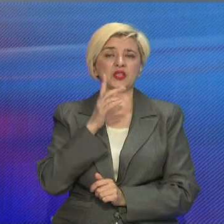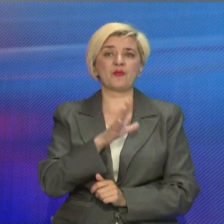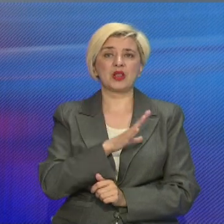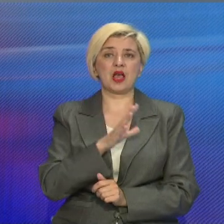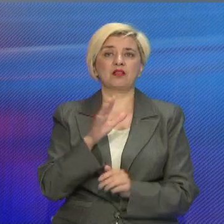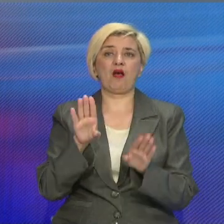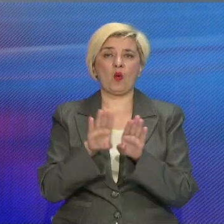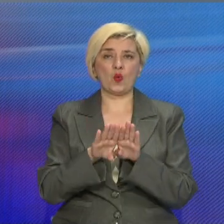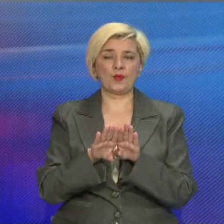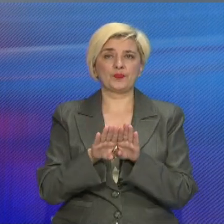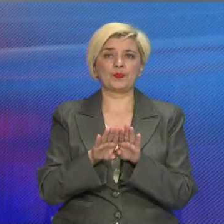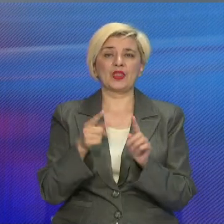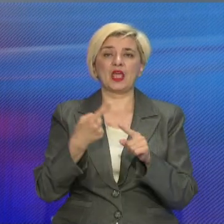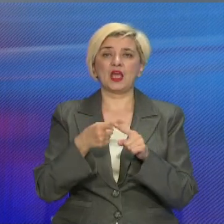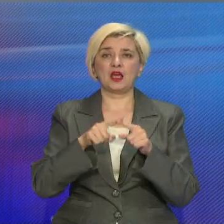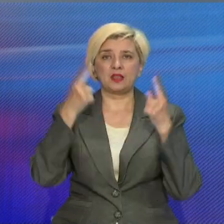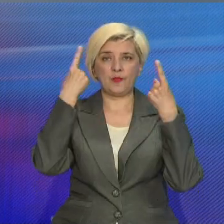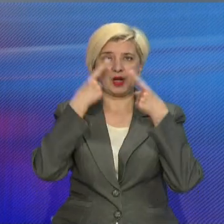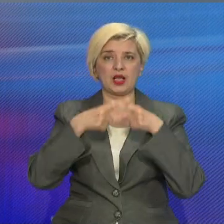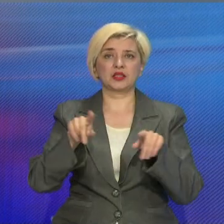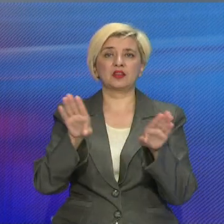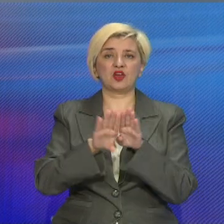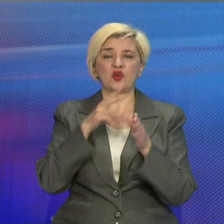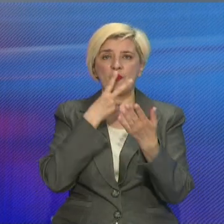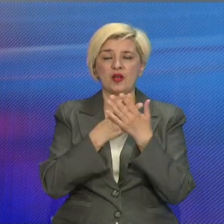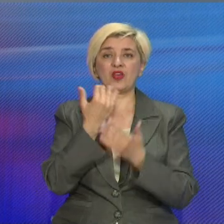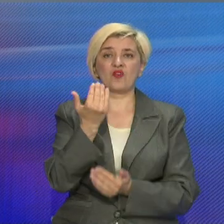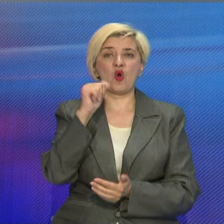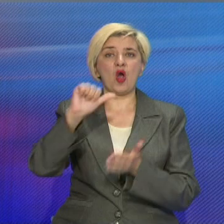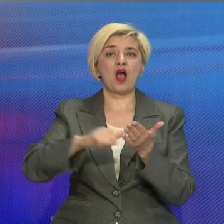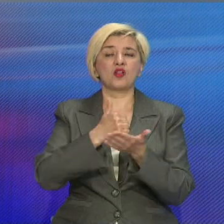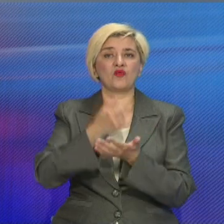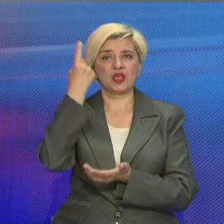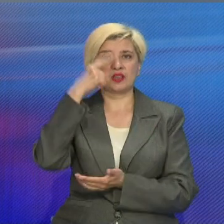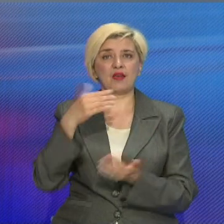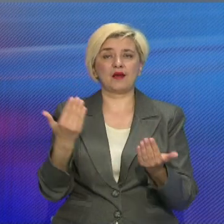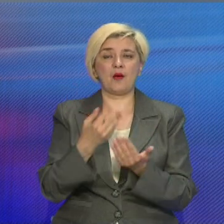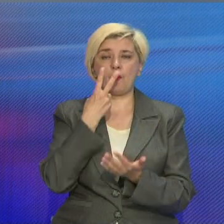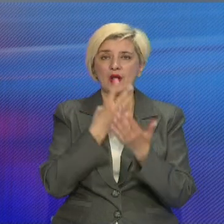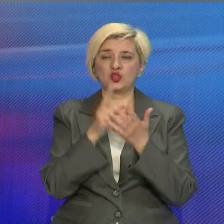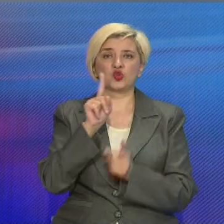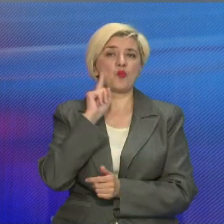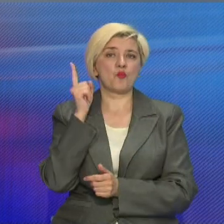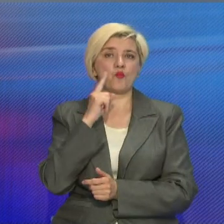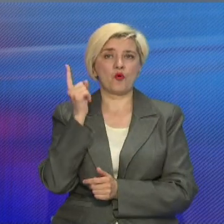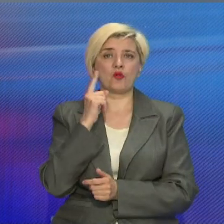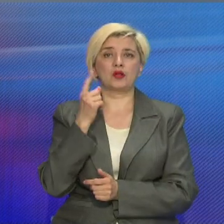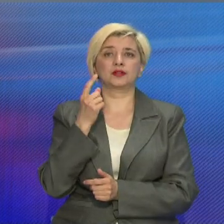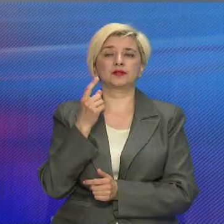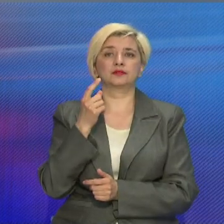И этот проект так само показывает, вот его главная идея какая. Показать, что наша молодь, она подкованная, она